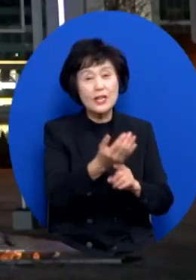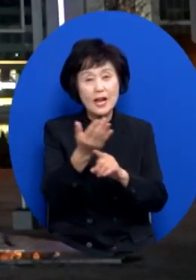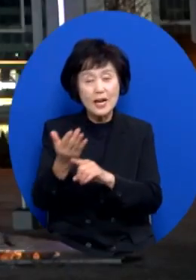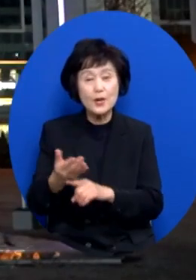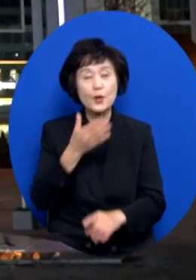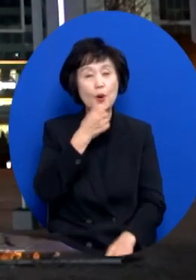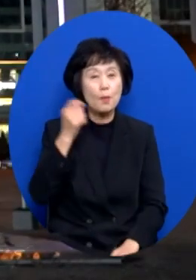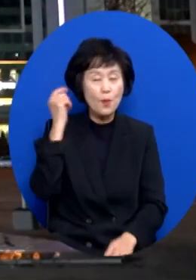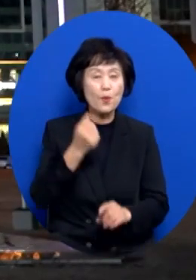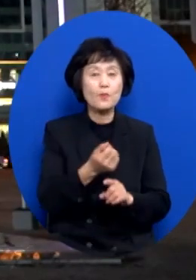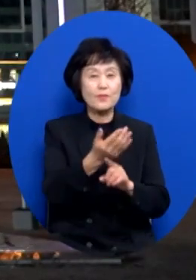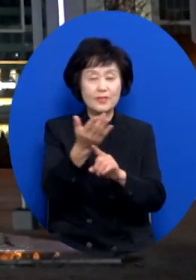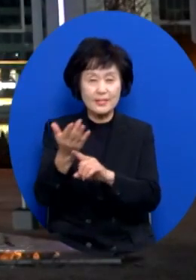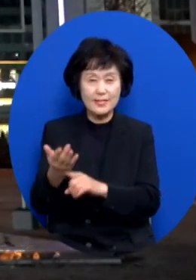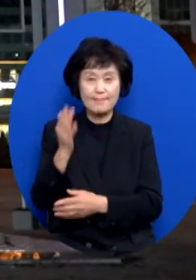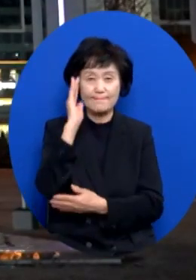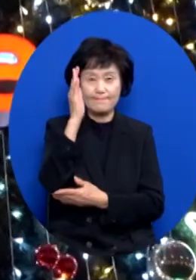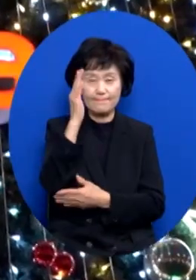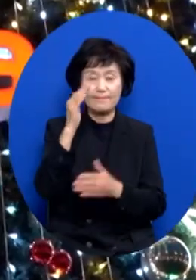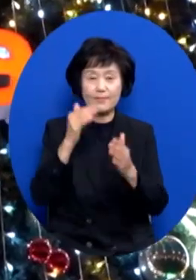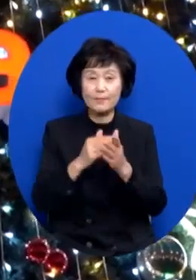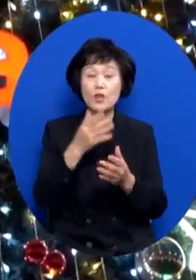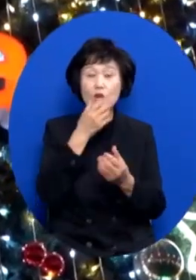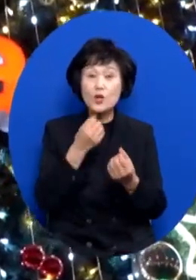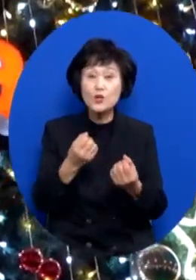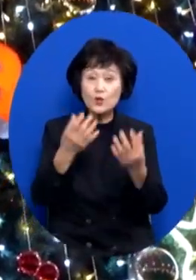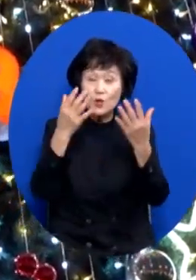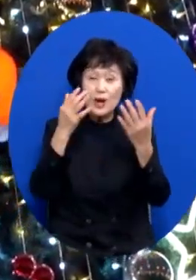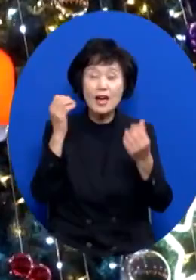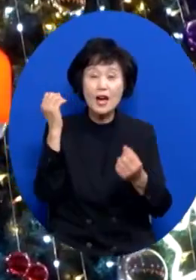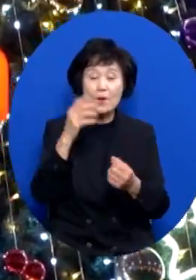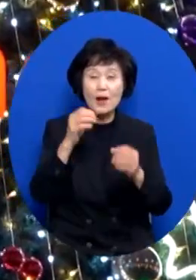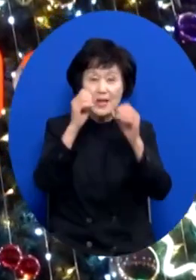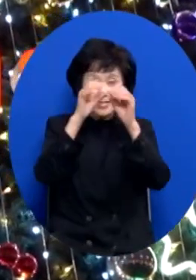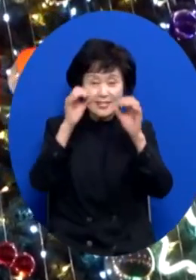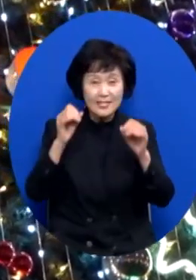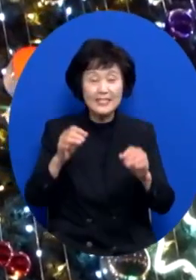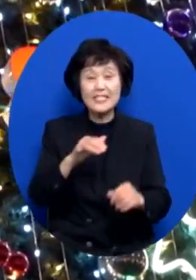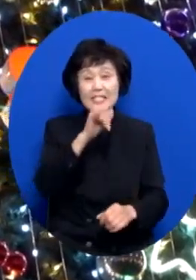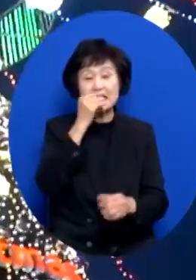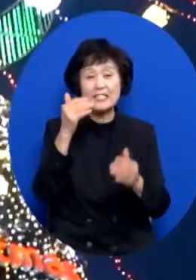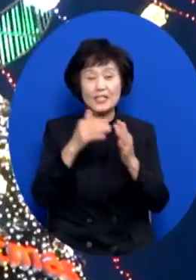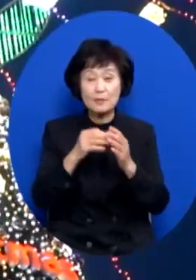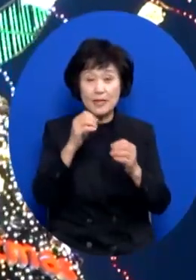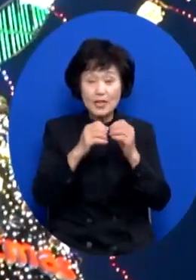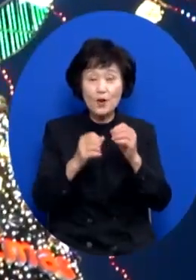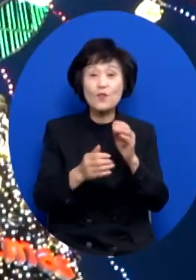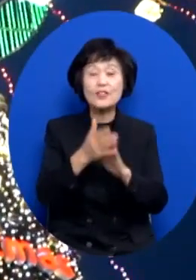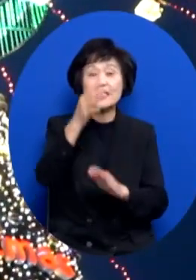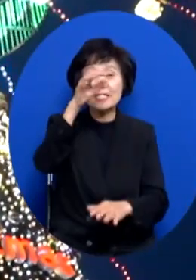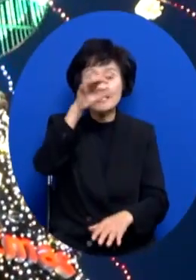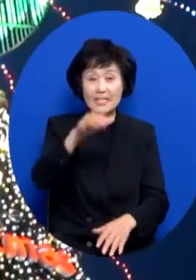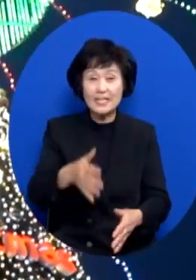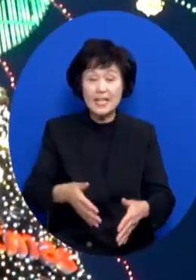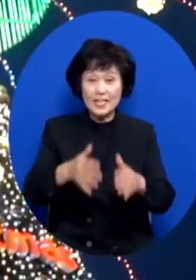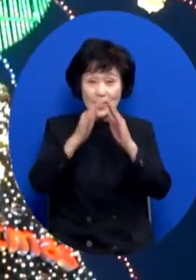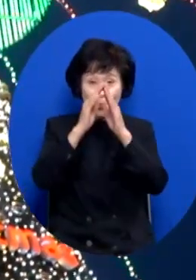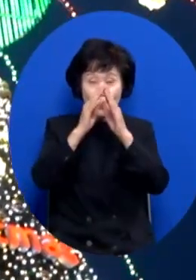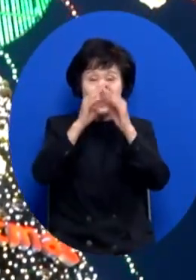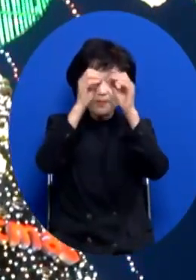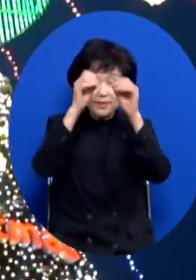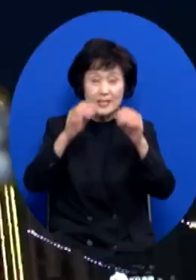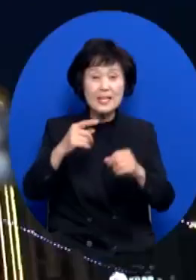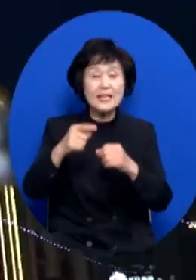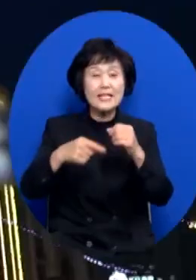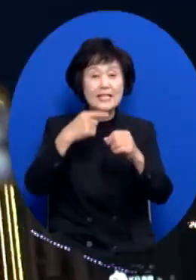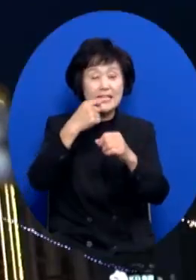한다고 강조했습니다. 이어 축하 공연과 점등식이 진행됐으며 창원시청 광장 앞에 세워진 성탄트리는